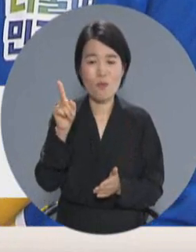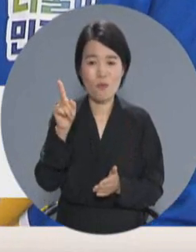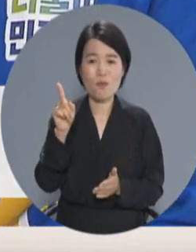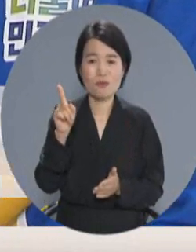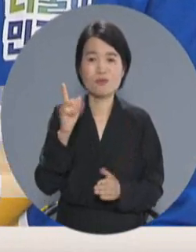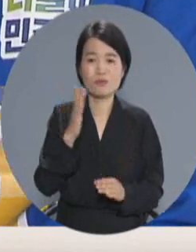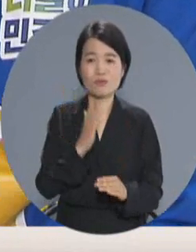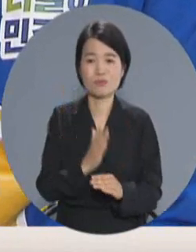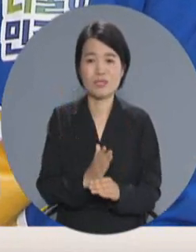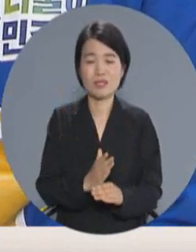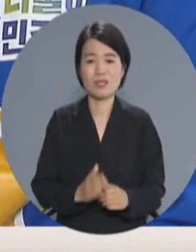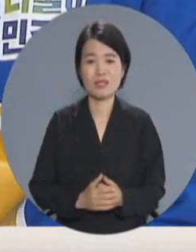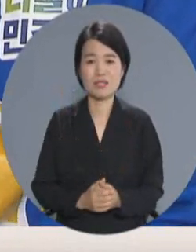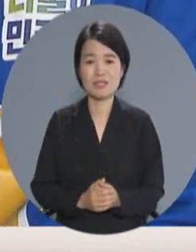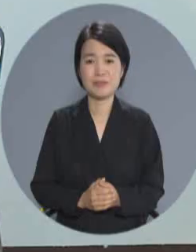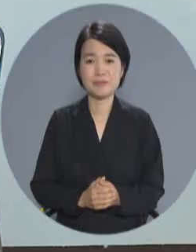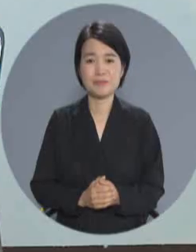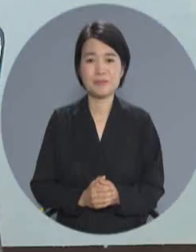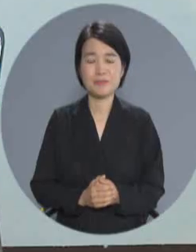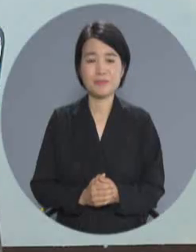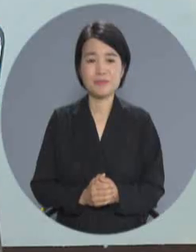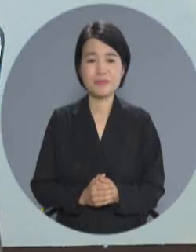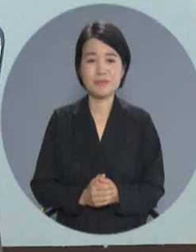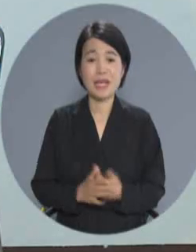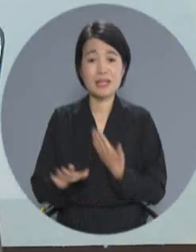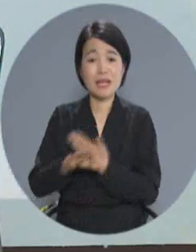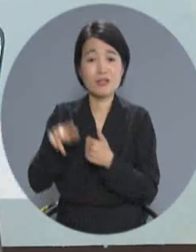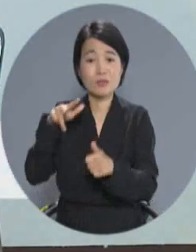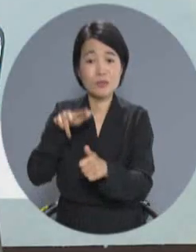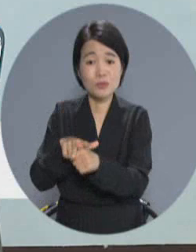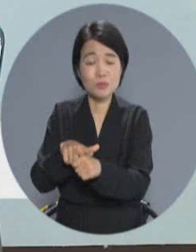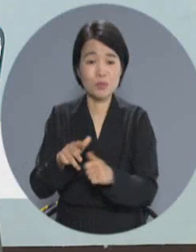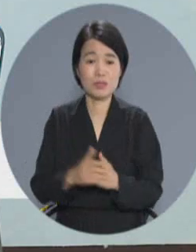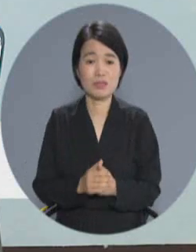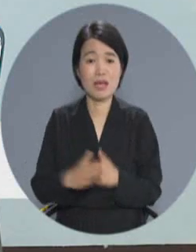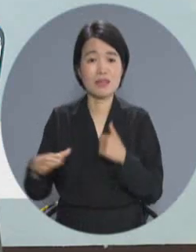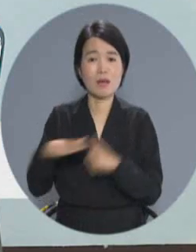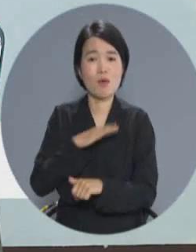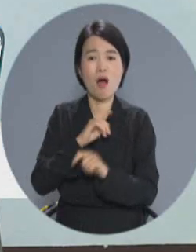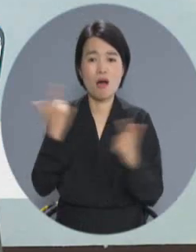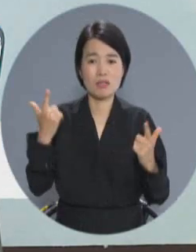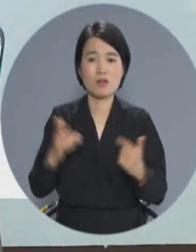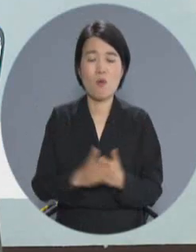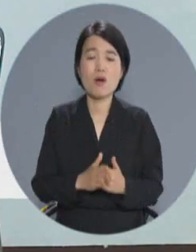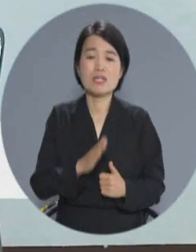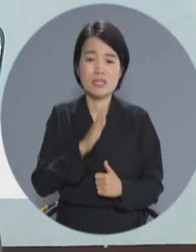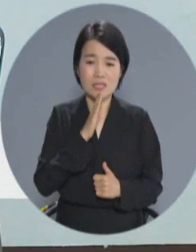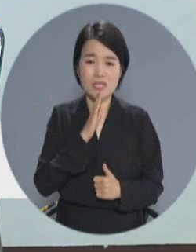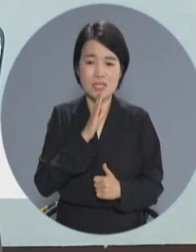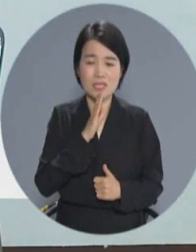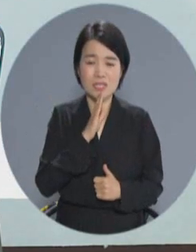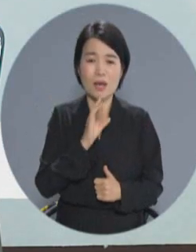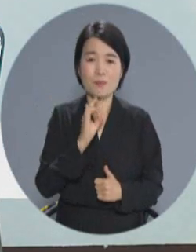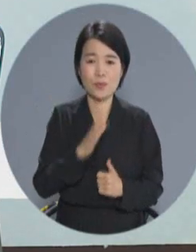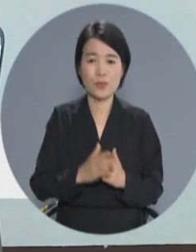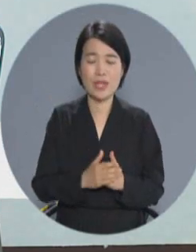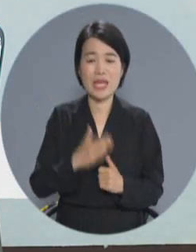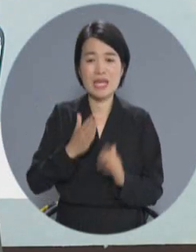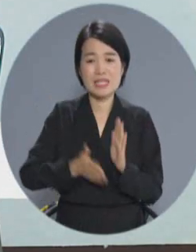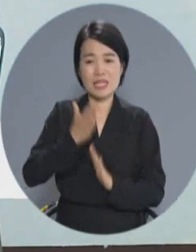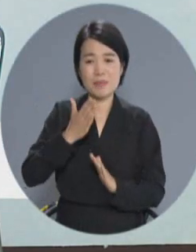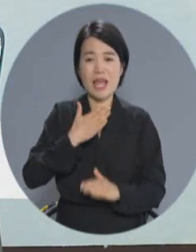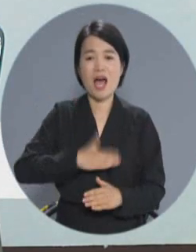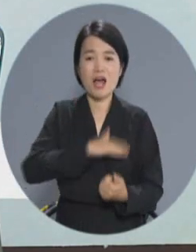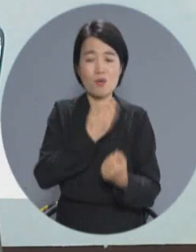해놓고 있는 어 상태 9 뭐 상대 쪽에서는 이 네거티브 가 아니라 사실관계 따 시민들의 알권리 다